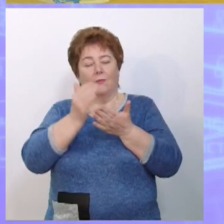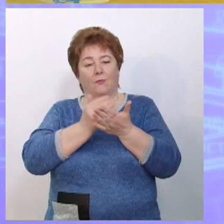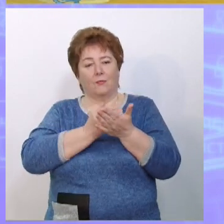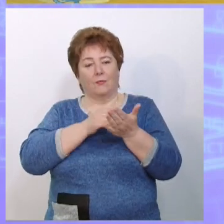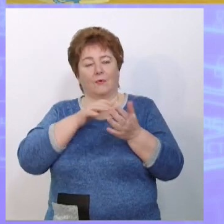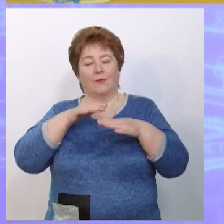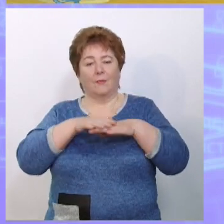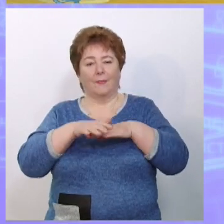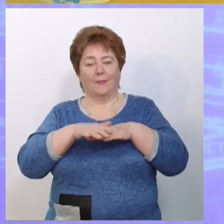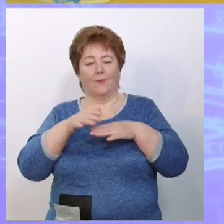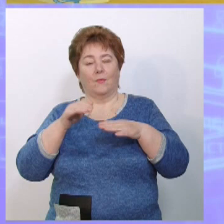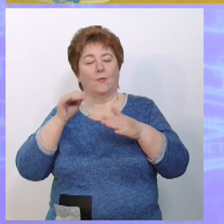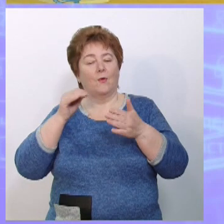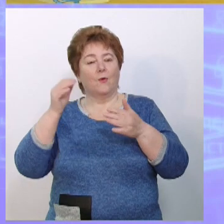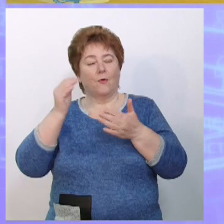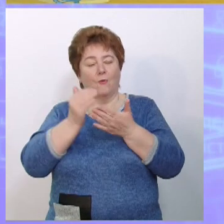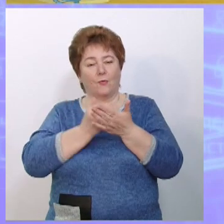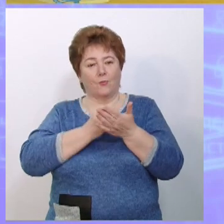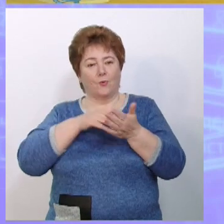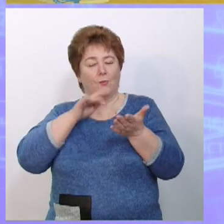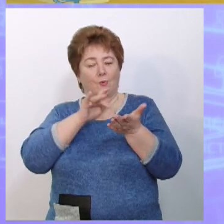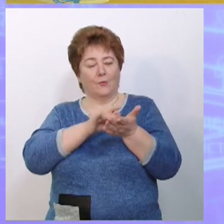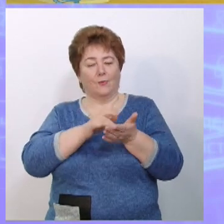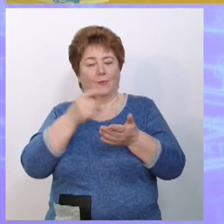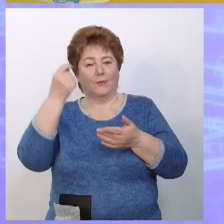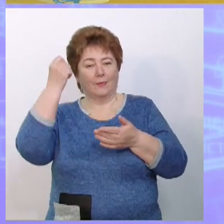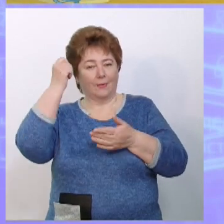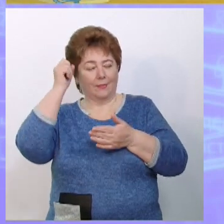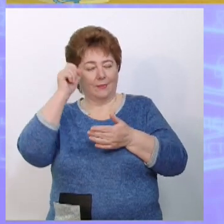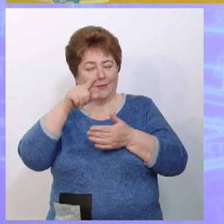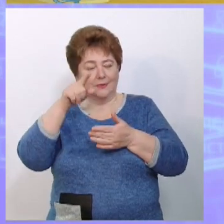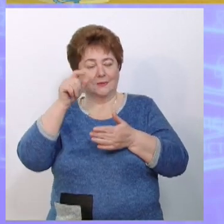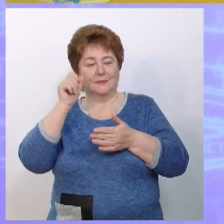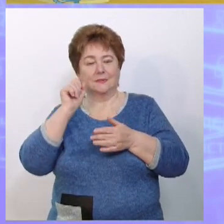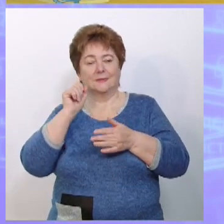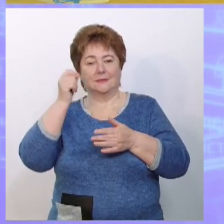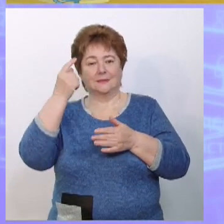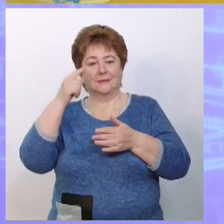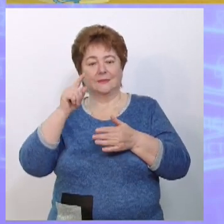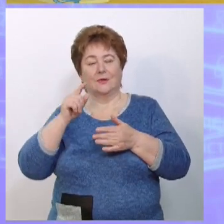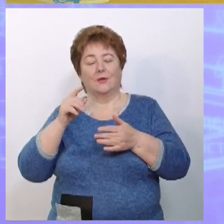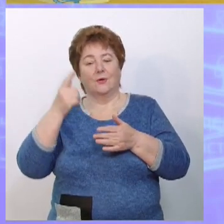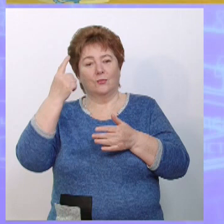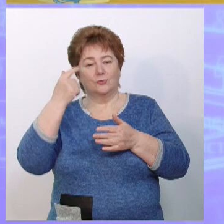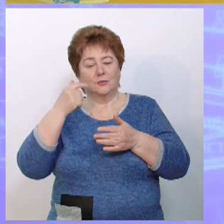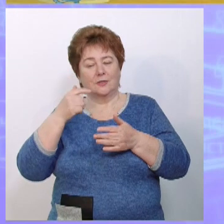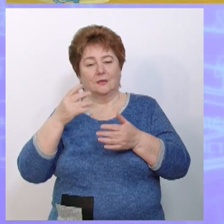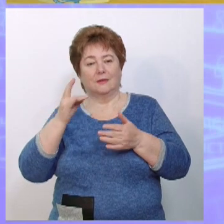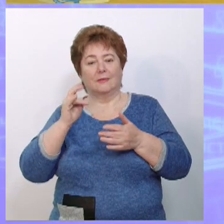Урок путешествия. Отгадайте загадку, и вы узнаете, на чем мы с